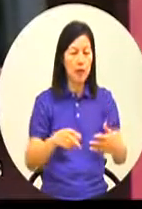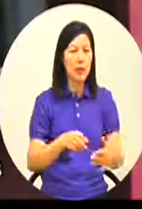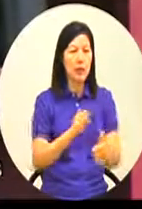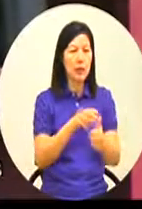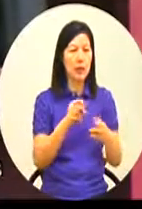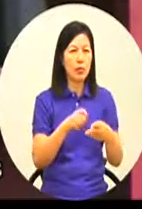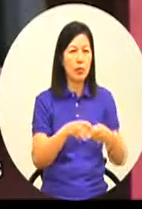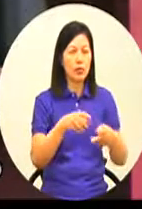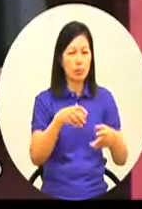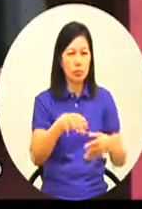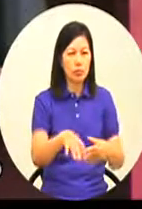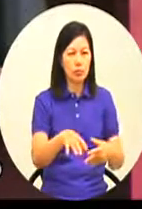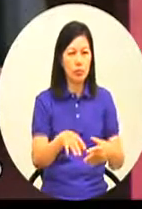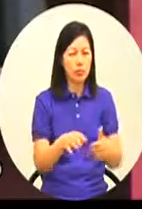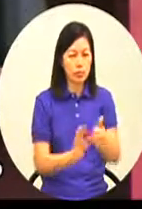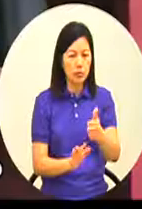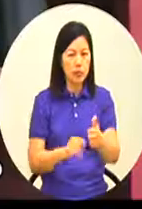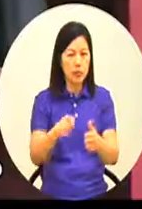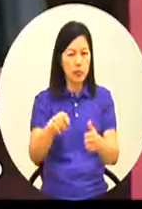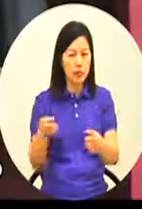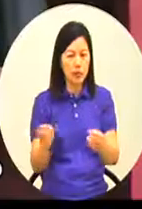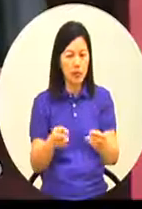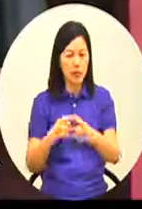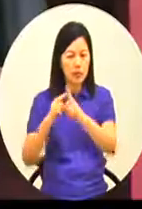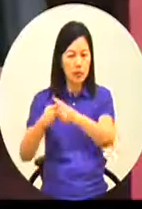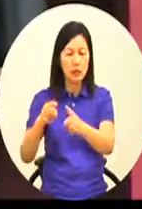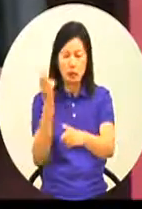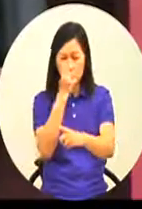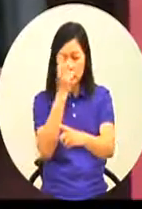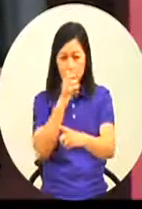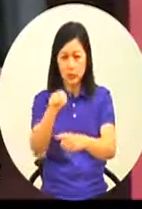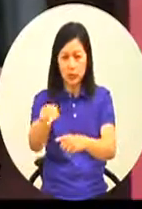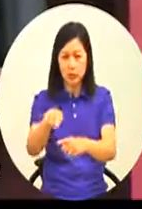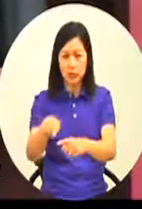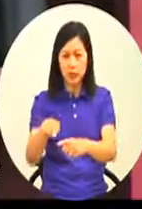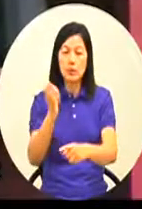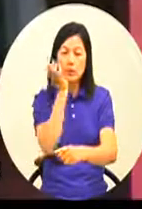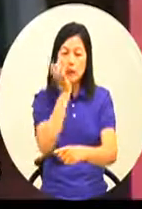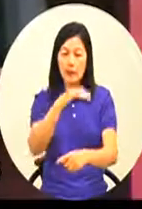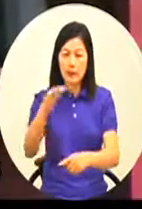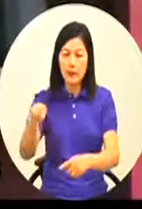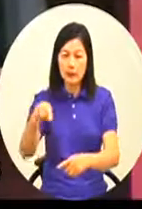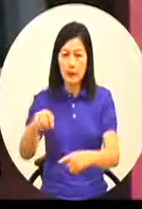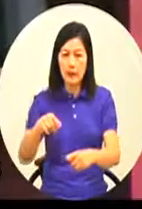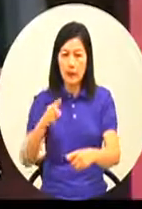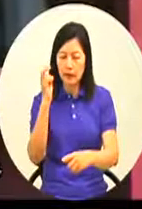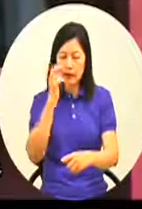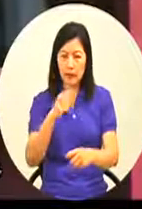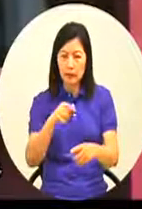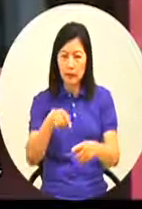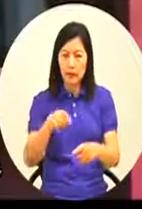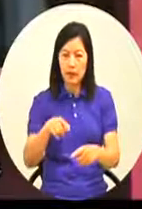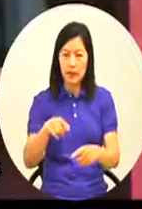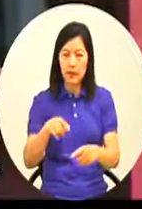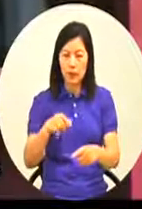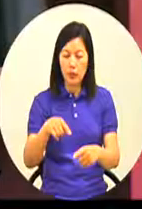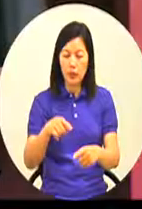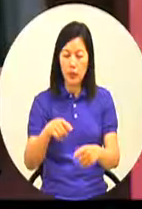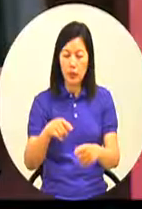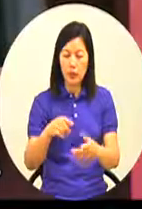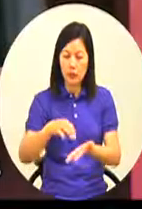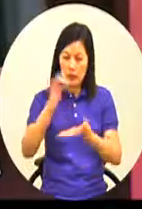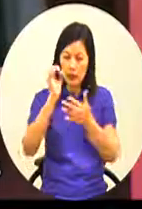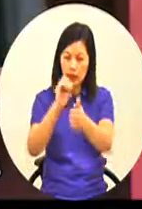关的同仁再一次去到冈山的河堤公园去会刊，那现在发现就是说我们当天有提出第四点就